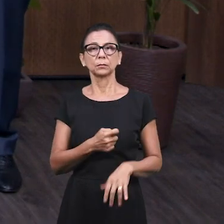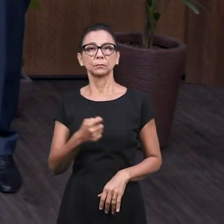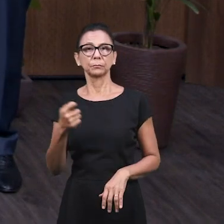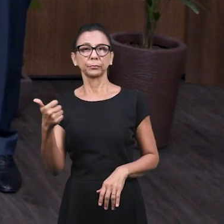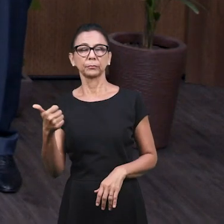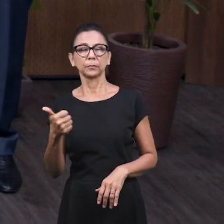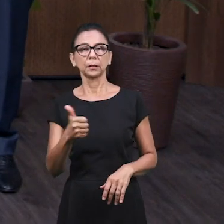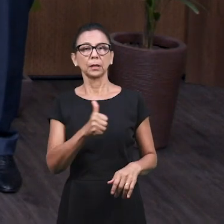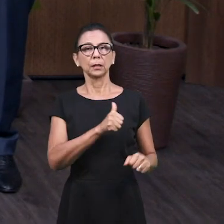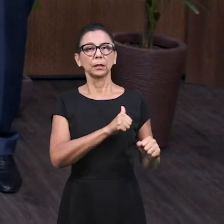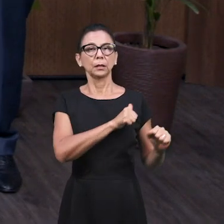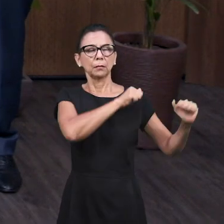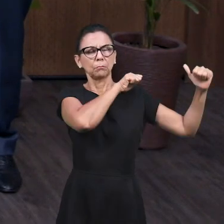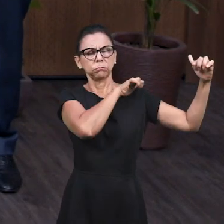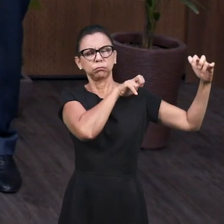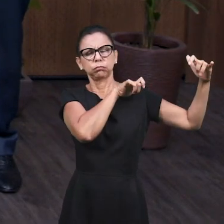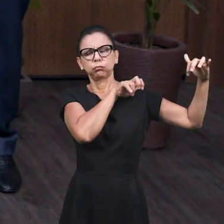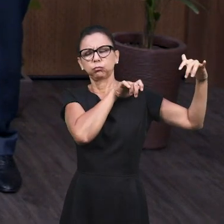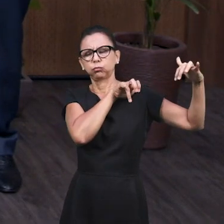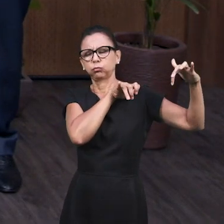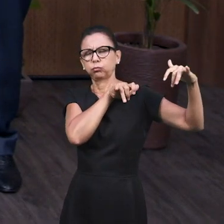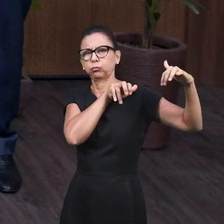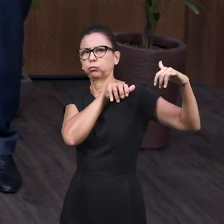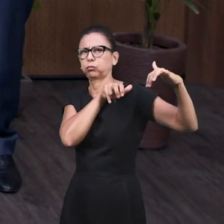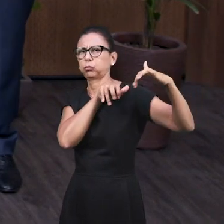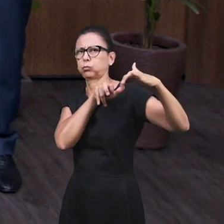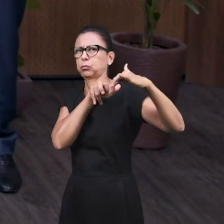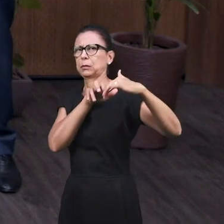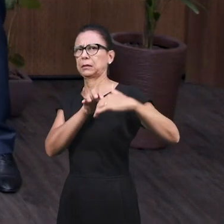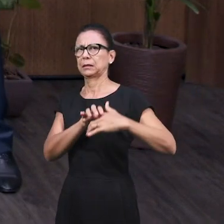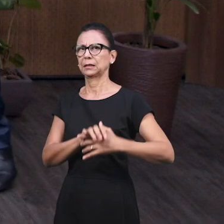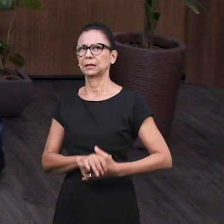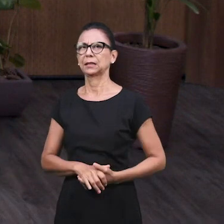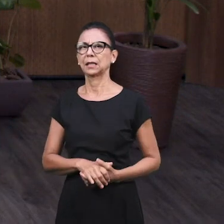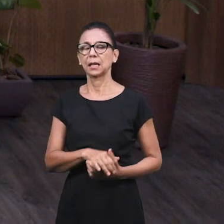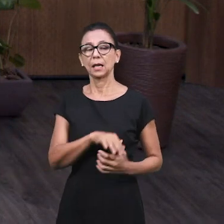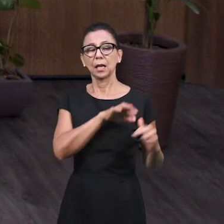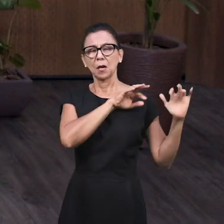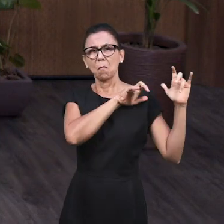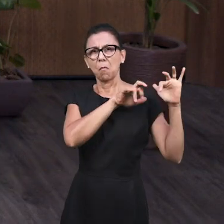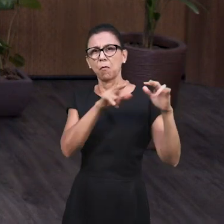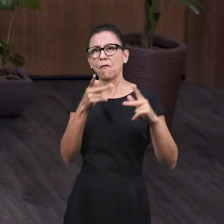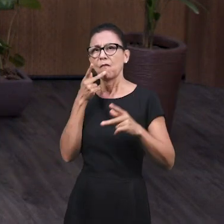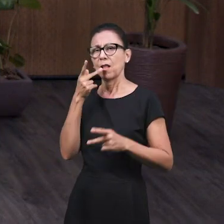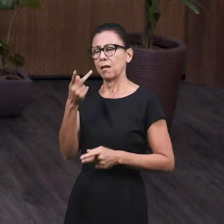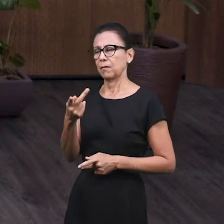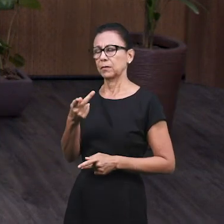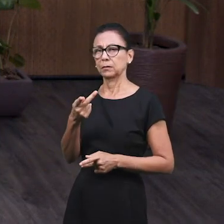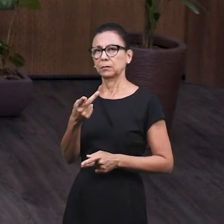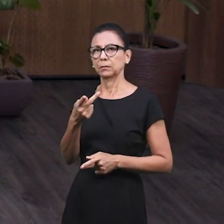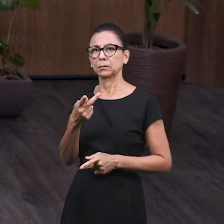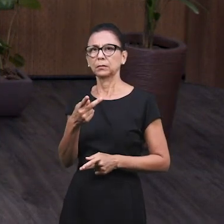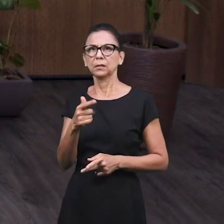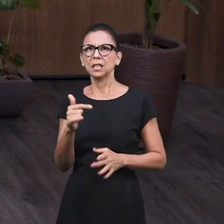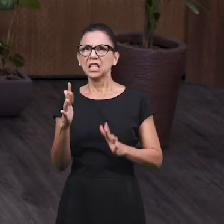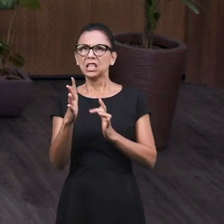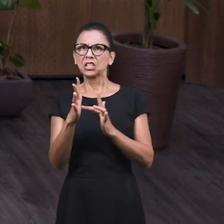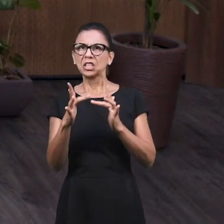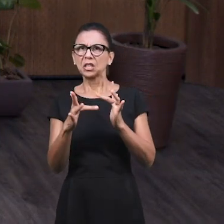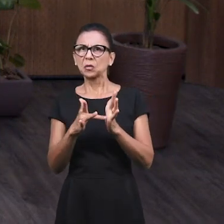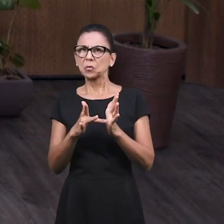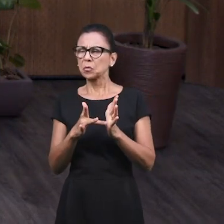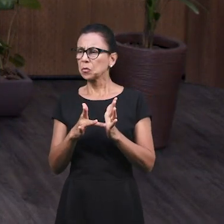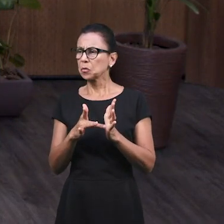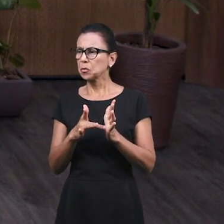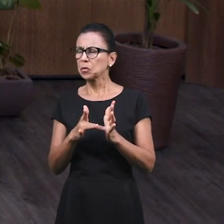faisait référence, cela est très important, au Seigneur comme Jésus de Nazareth. C'est ce que Bartimée a